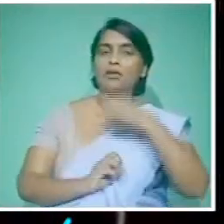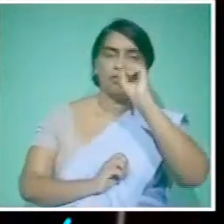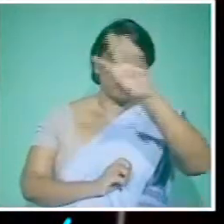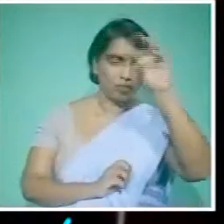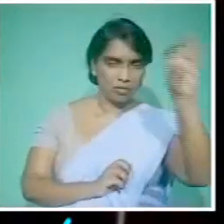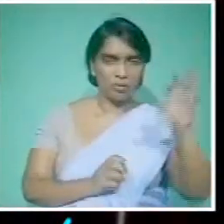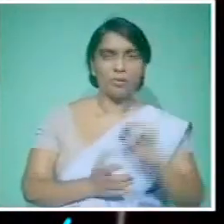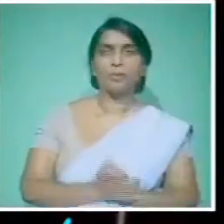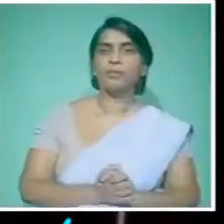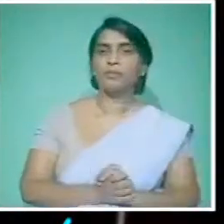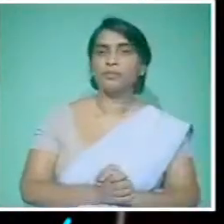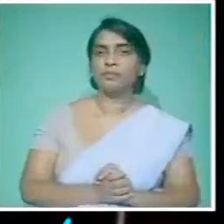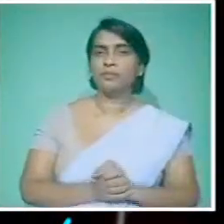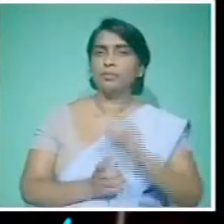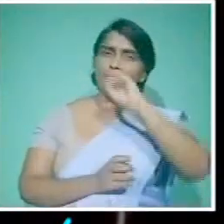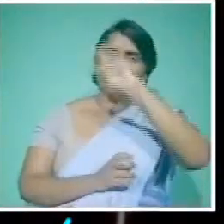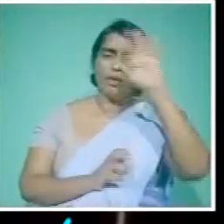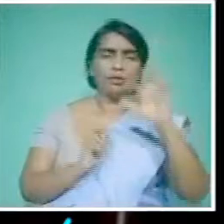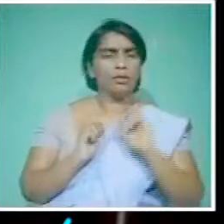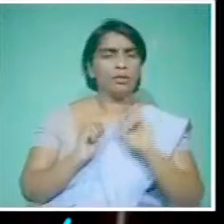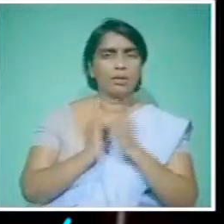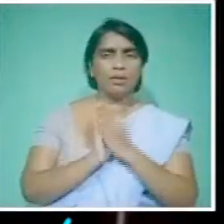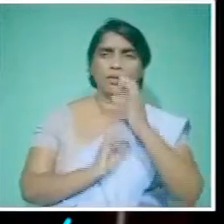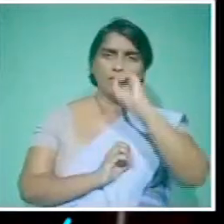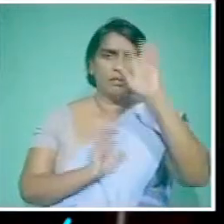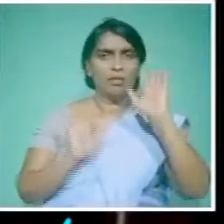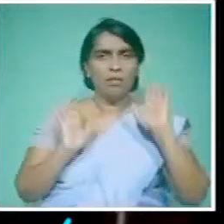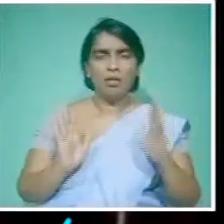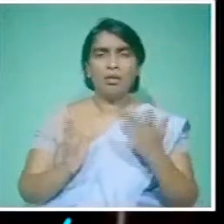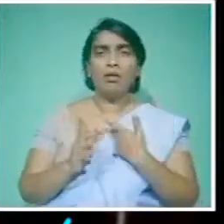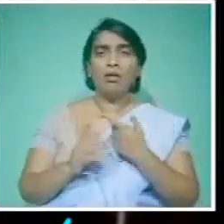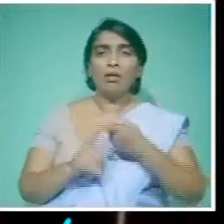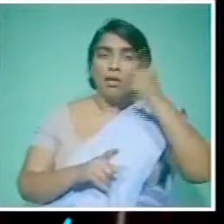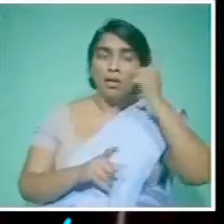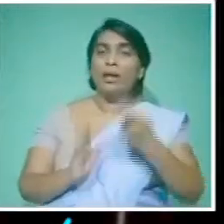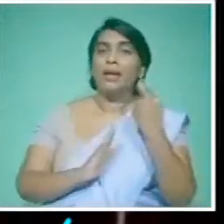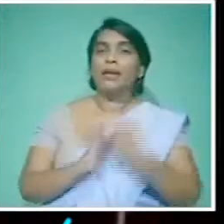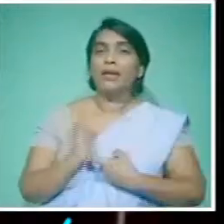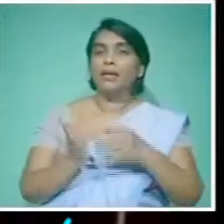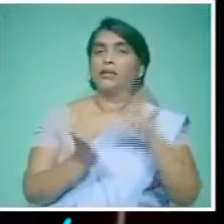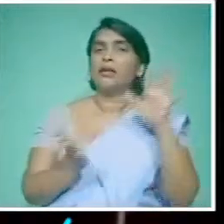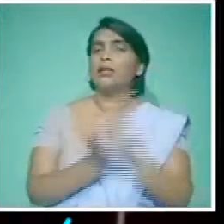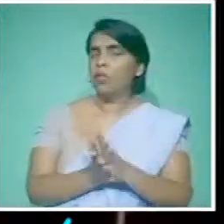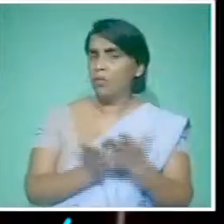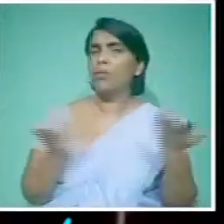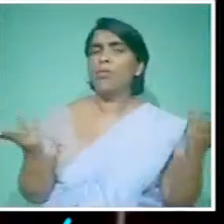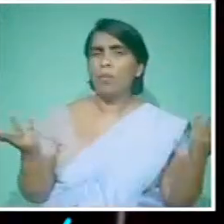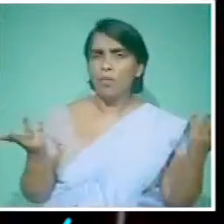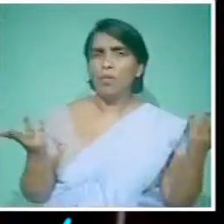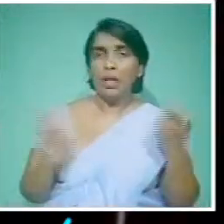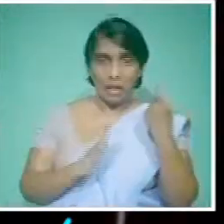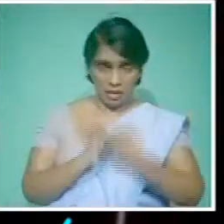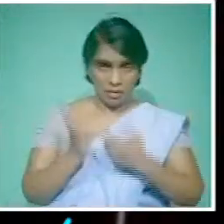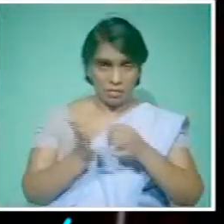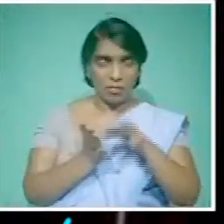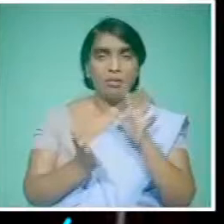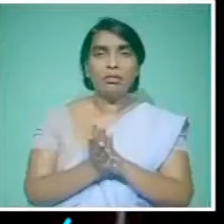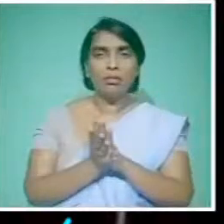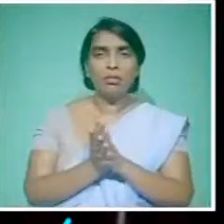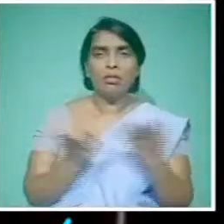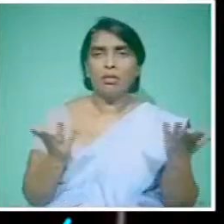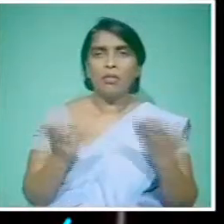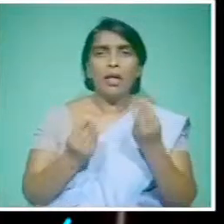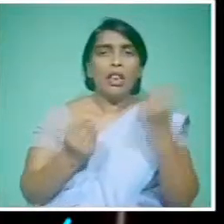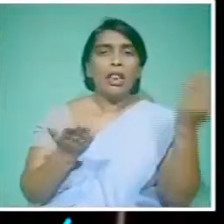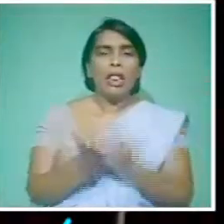බෙදුවා එහෙම බෙදවට කමන්නේ නැහැ පන්සල් වලට නමුත් කවුද ඒක නීතිය කොහෙද එහෙම නීතිගතවද කරේ මොකද්ද